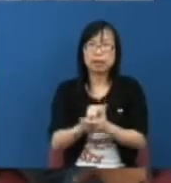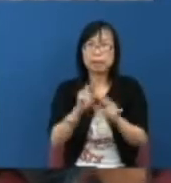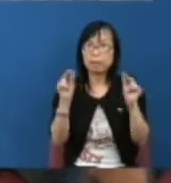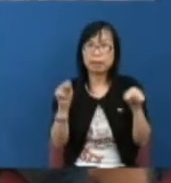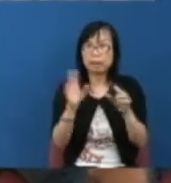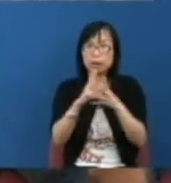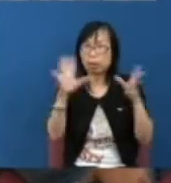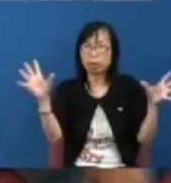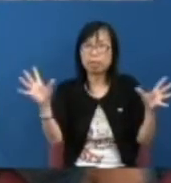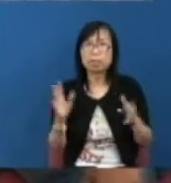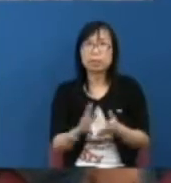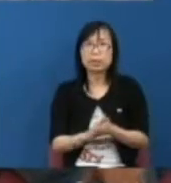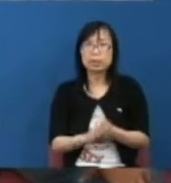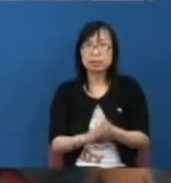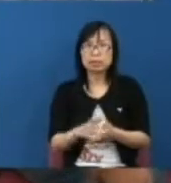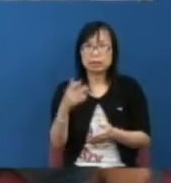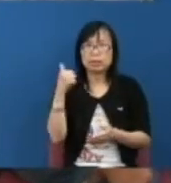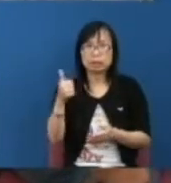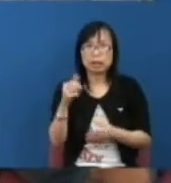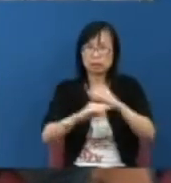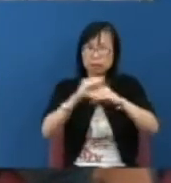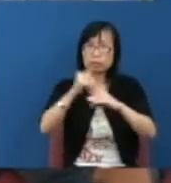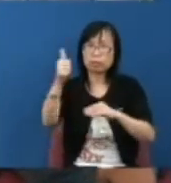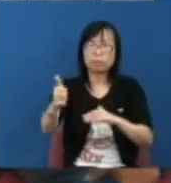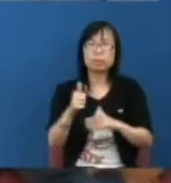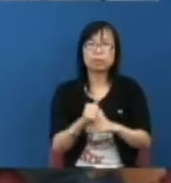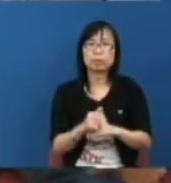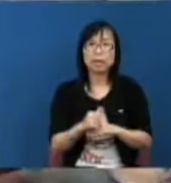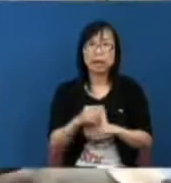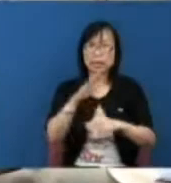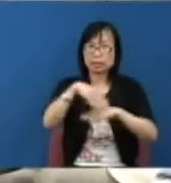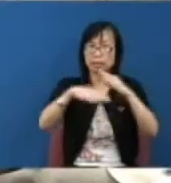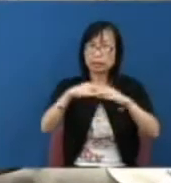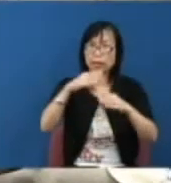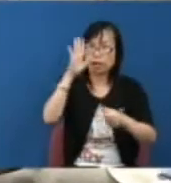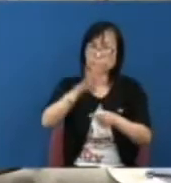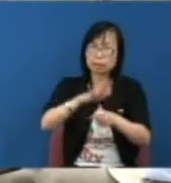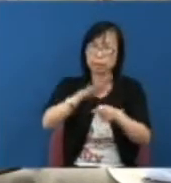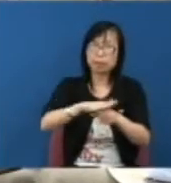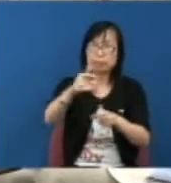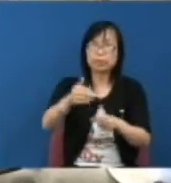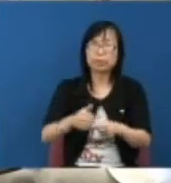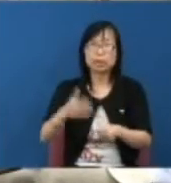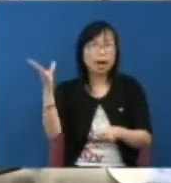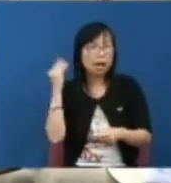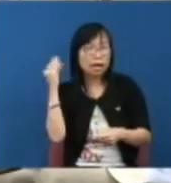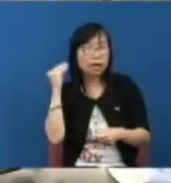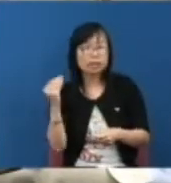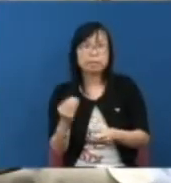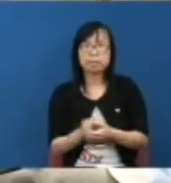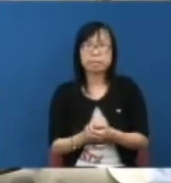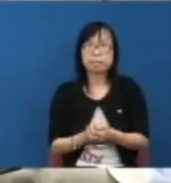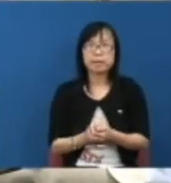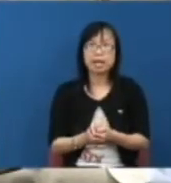係好大嘅，即係 technical issue 就應該可以解決到。 即係呢方面技術其實日本已經好成熟 嘅。係啊， 我最近聽翻嚟咧，就係譬如嗰